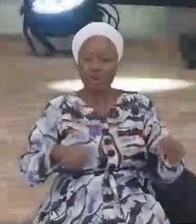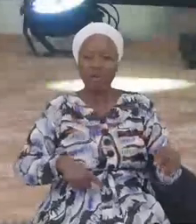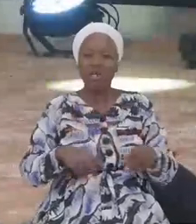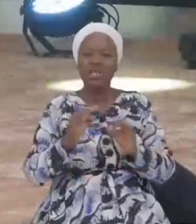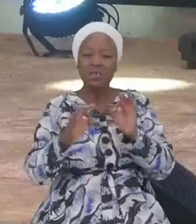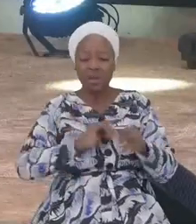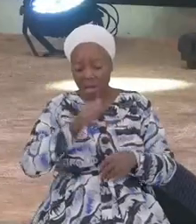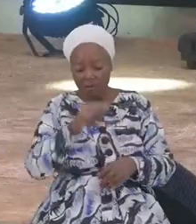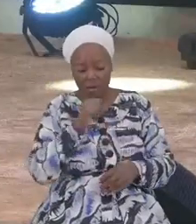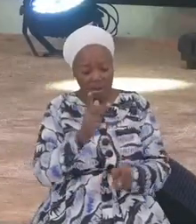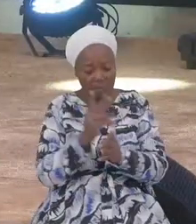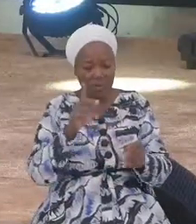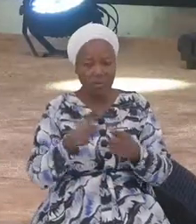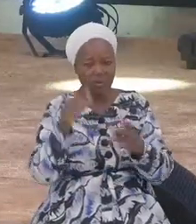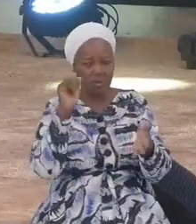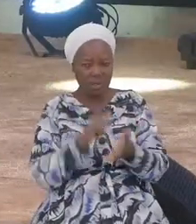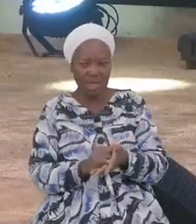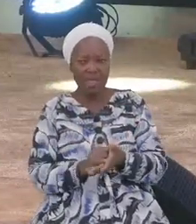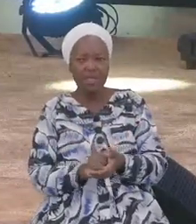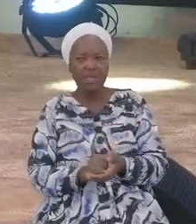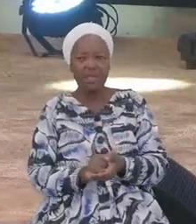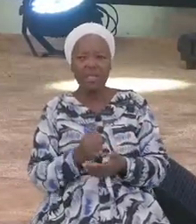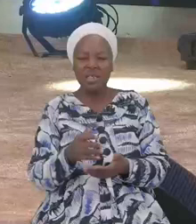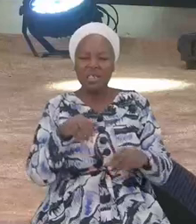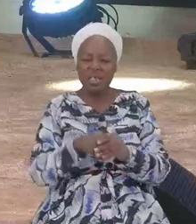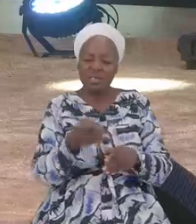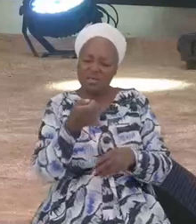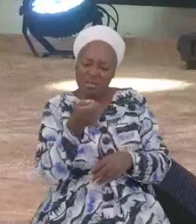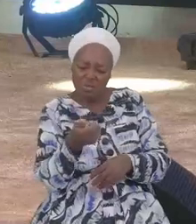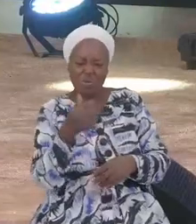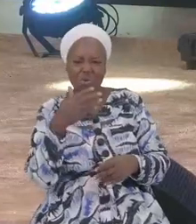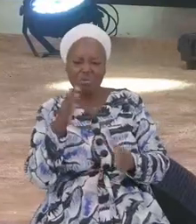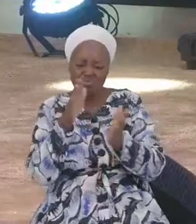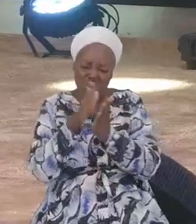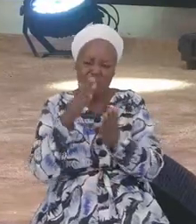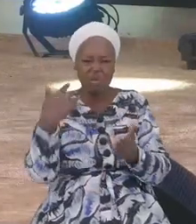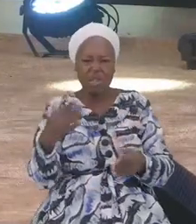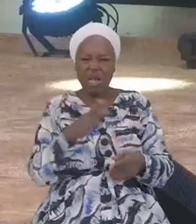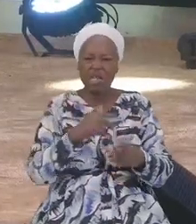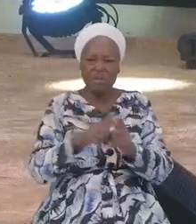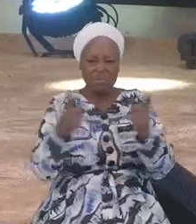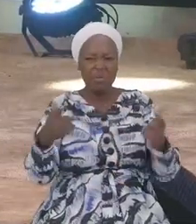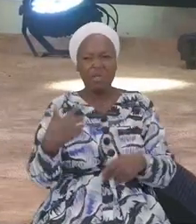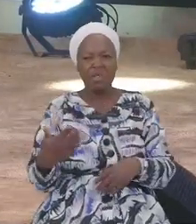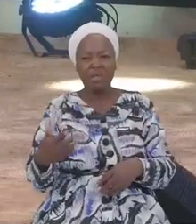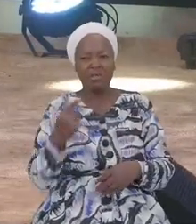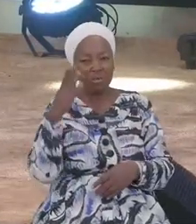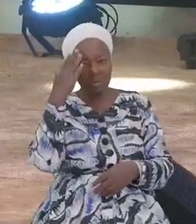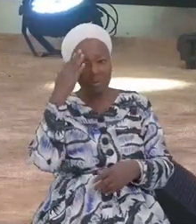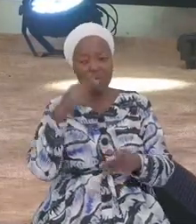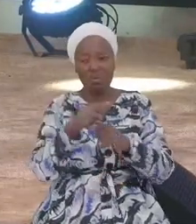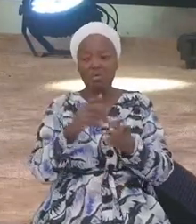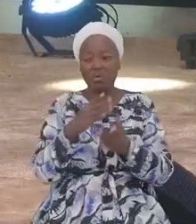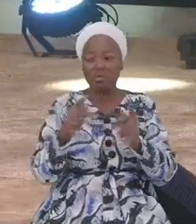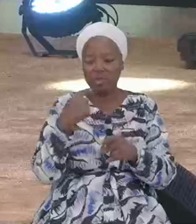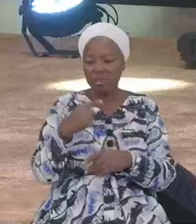nous rendons compte que nous n'obéissons pas, les petites choses dans les grandes choses. Parfois, les gens disent, non, ça, ce n'est pas une grande chose. Je